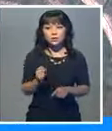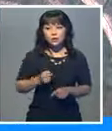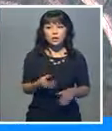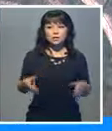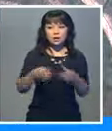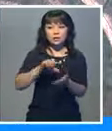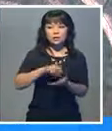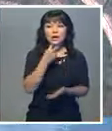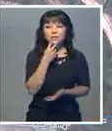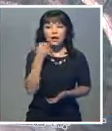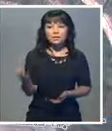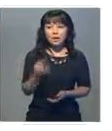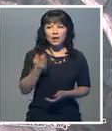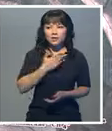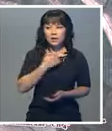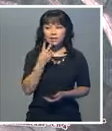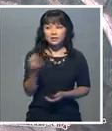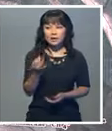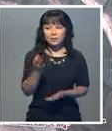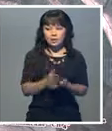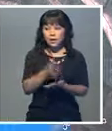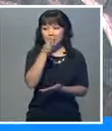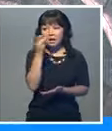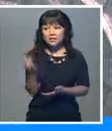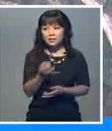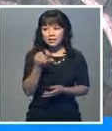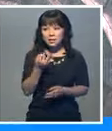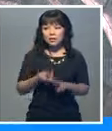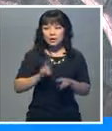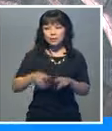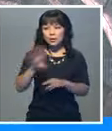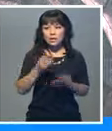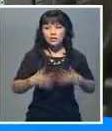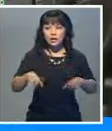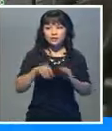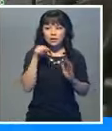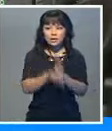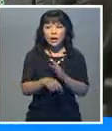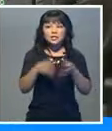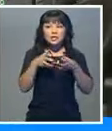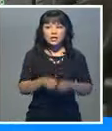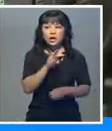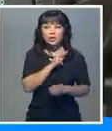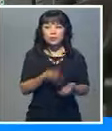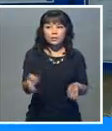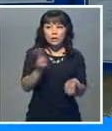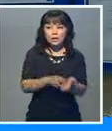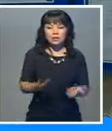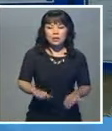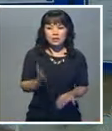жолдастарымыз күліп бізбен ойнайды. Мына әулеттеріммен бәрін қосылып осы шахтаға орналасқансыздар ма